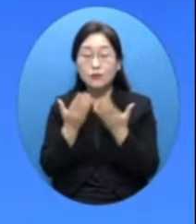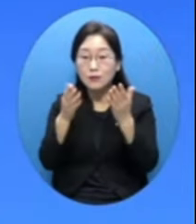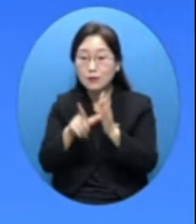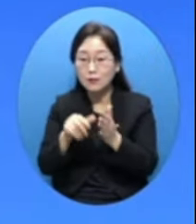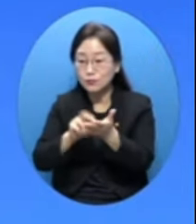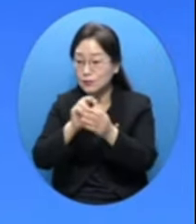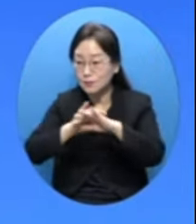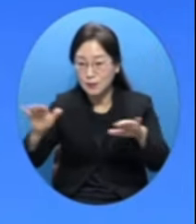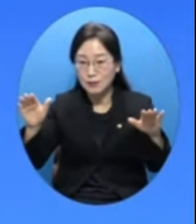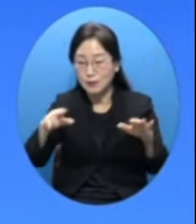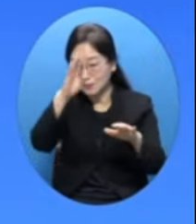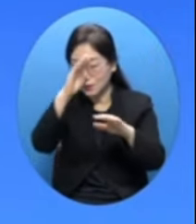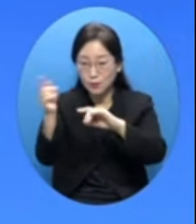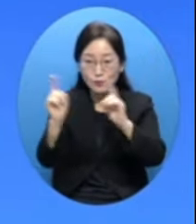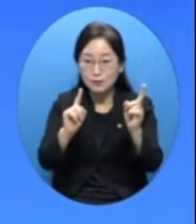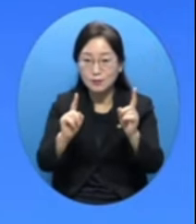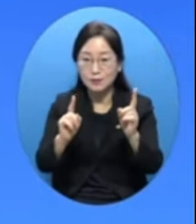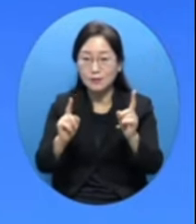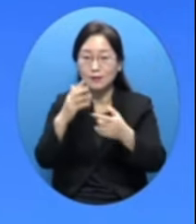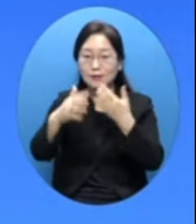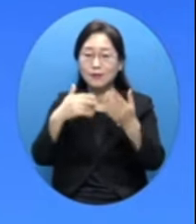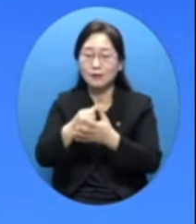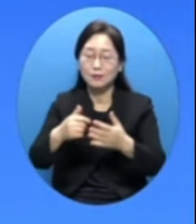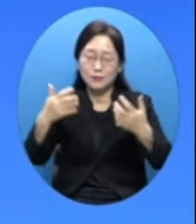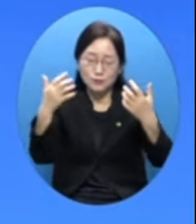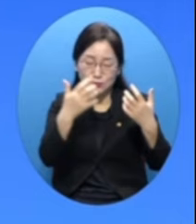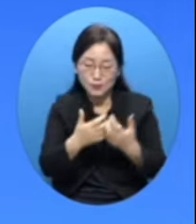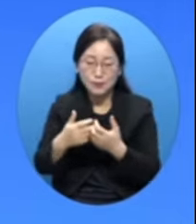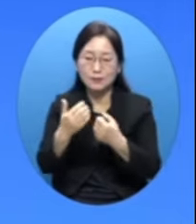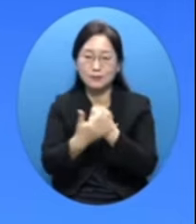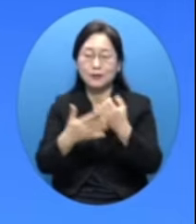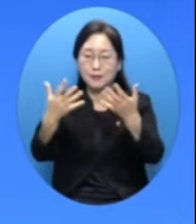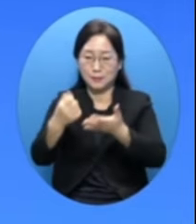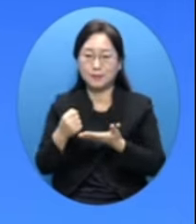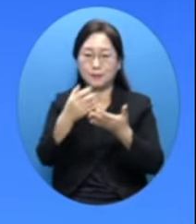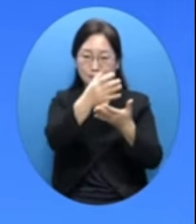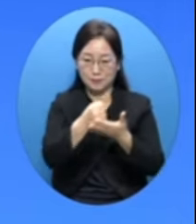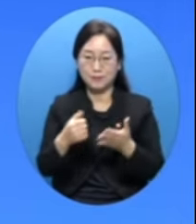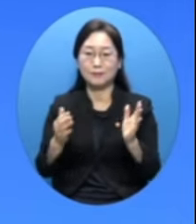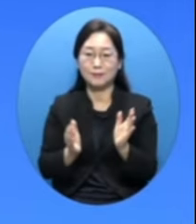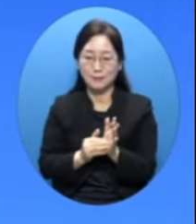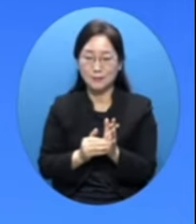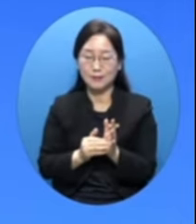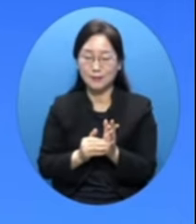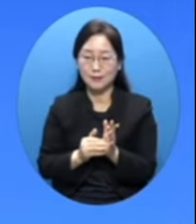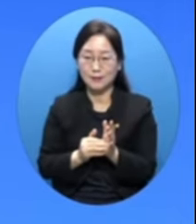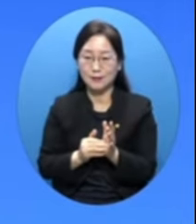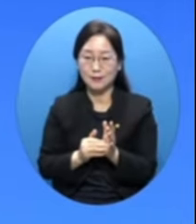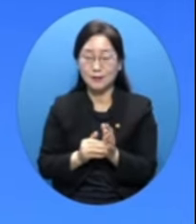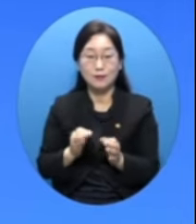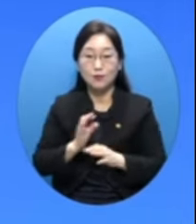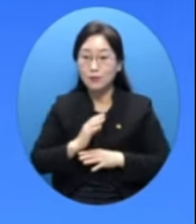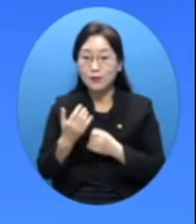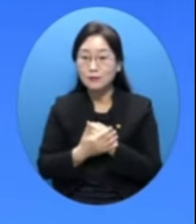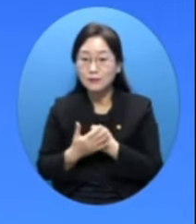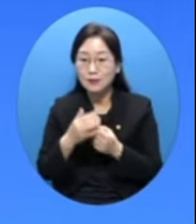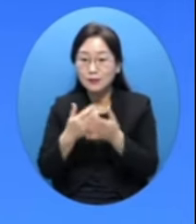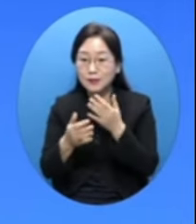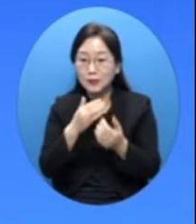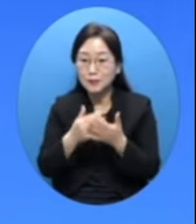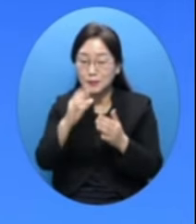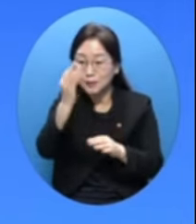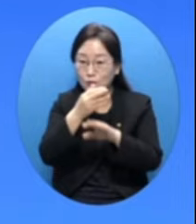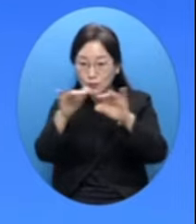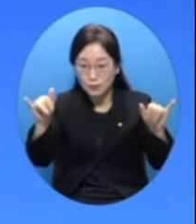문제가 해결되고 병이 고침받고 하나님의 충만한 은혜가 저들 모에게 임했습니다. 이 놀라운 은혜를 체험한